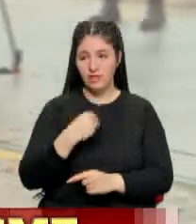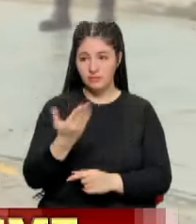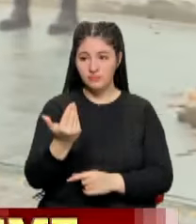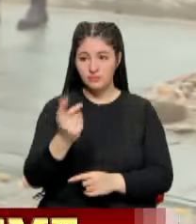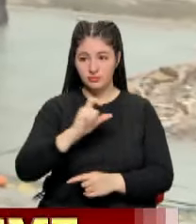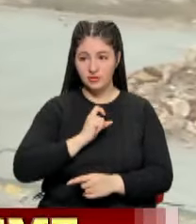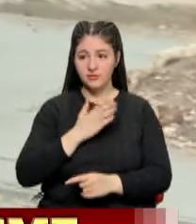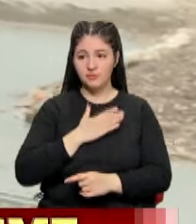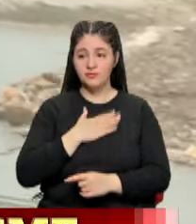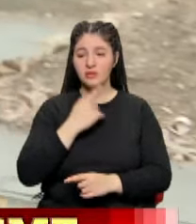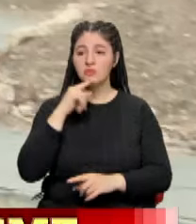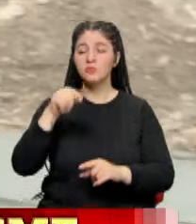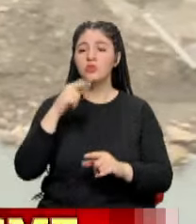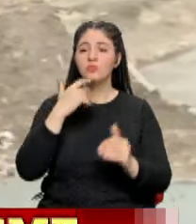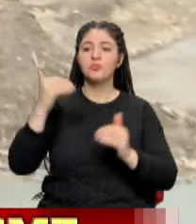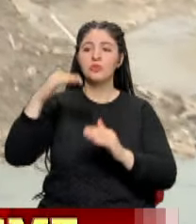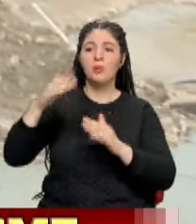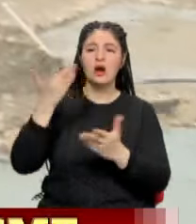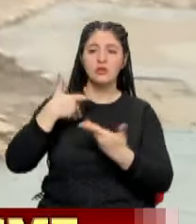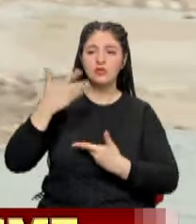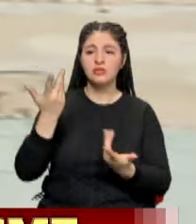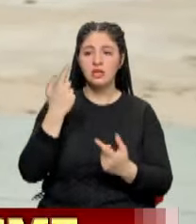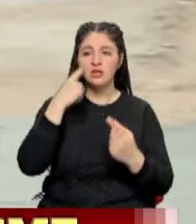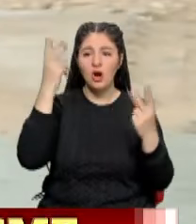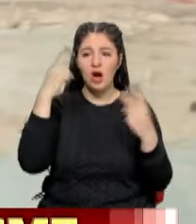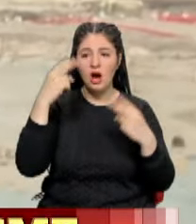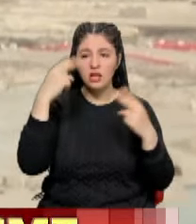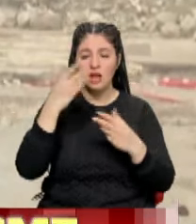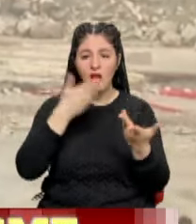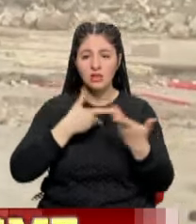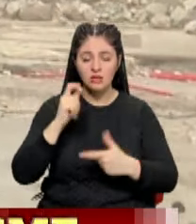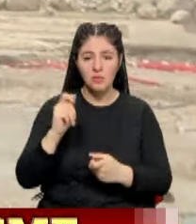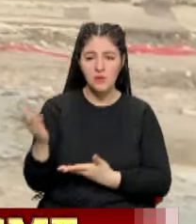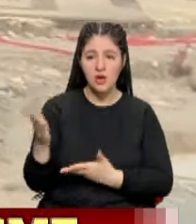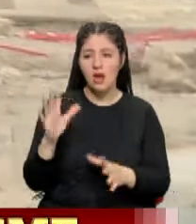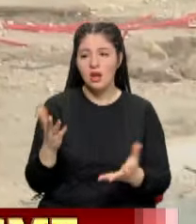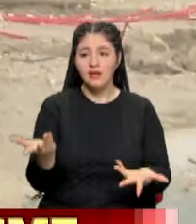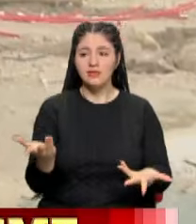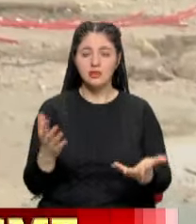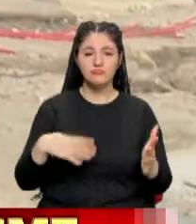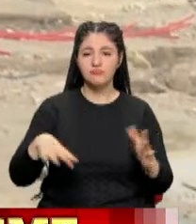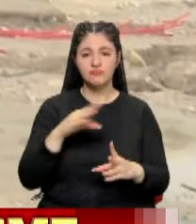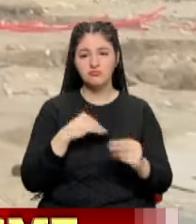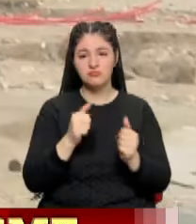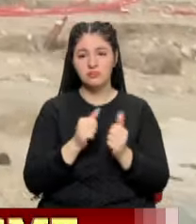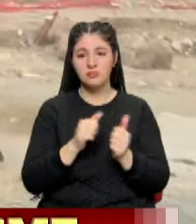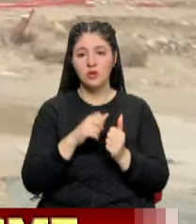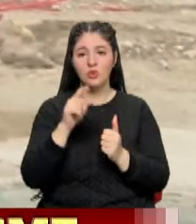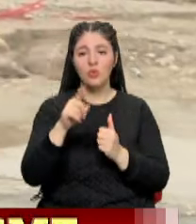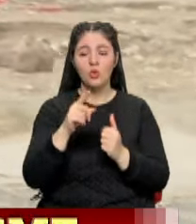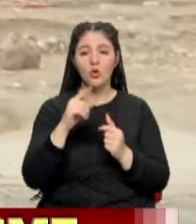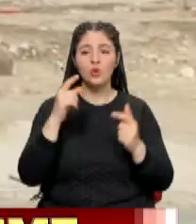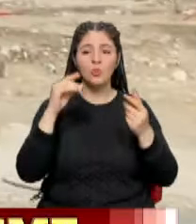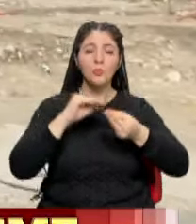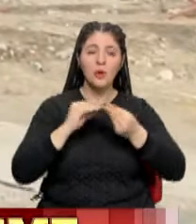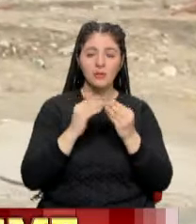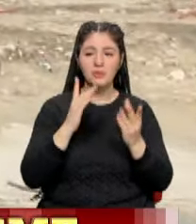demişti. Buradaki büyüklerimiz zaten anlatıyor. Gözyaşlarıyla anlatıyor. Herhalde hep birlikte o sorunun